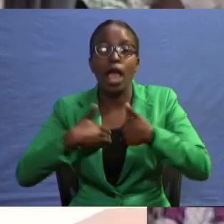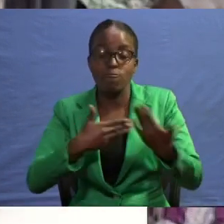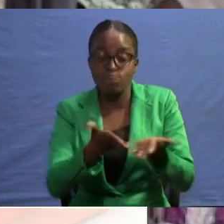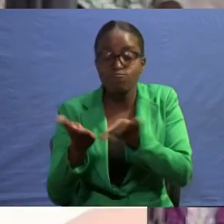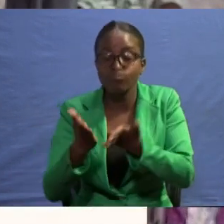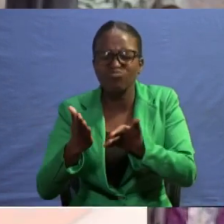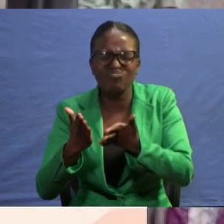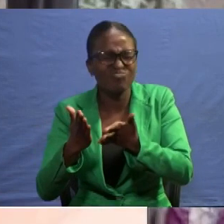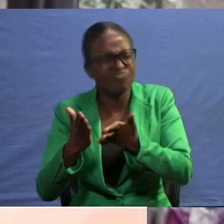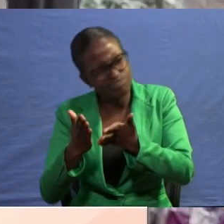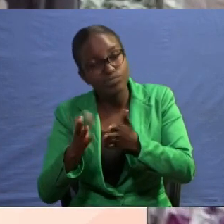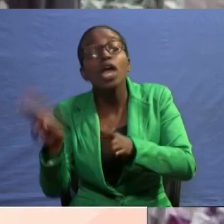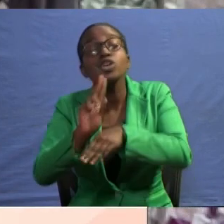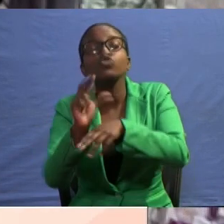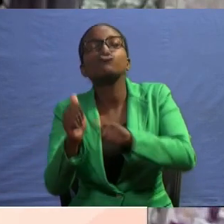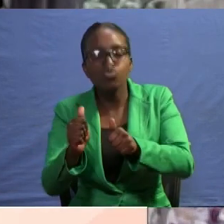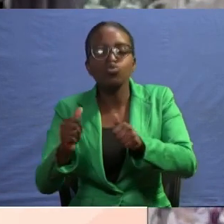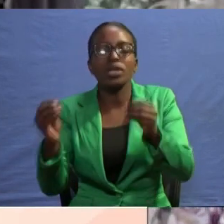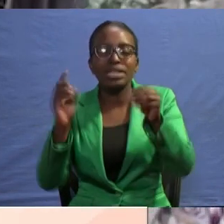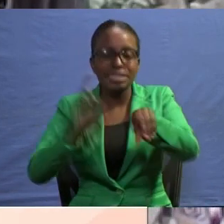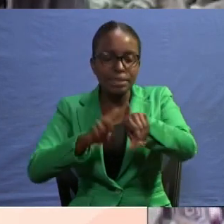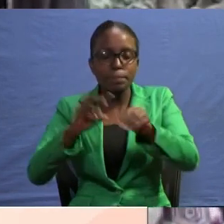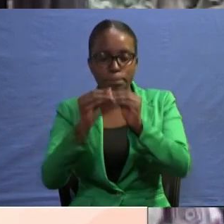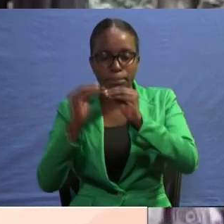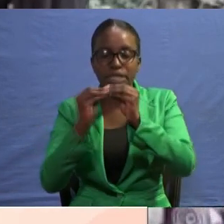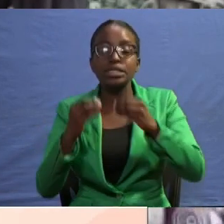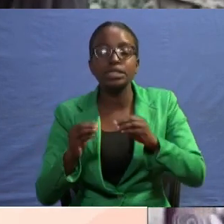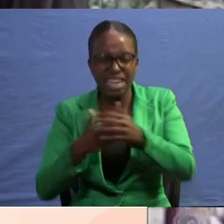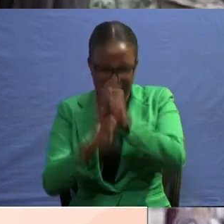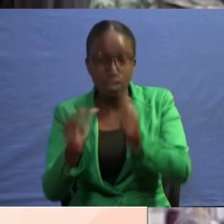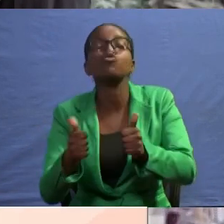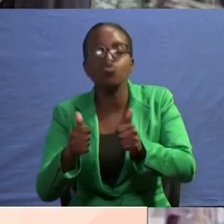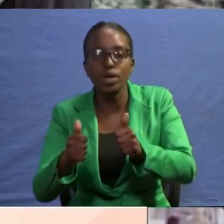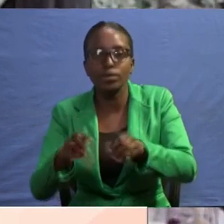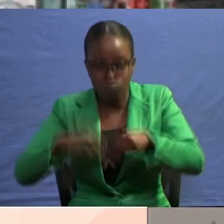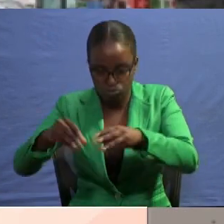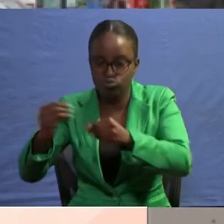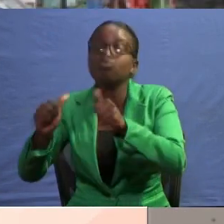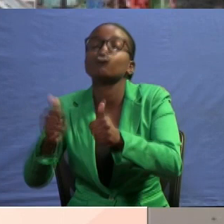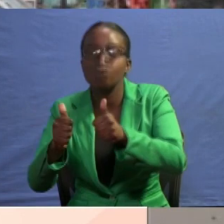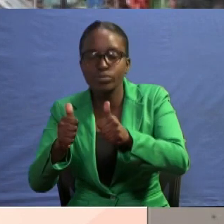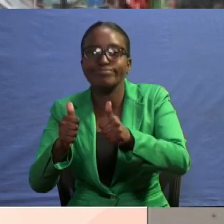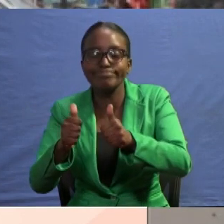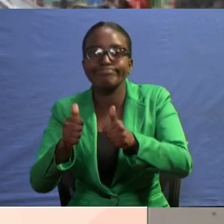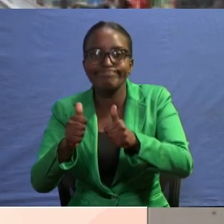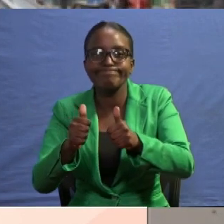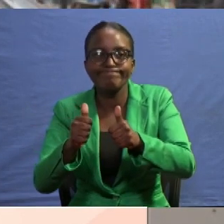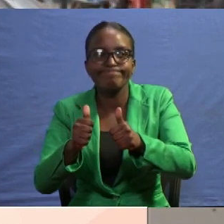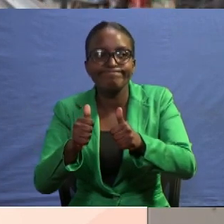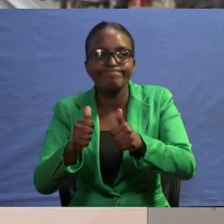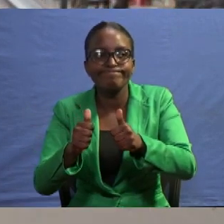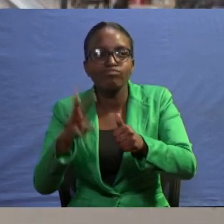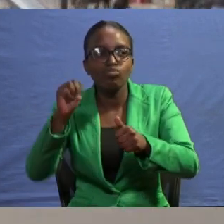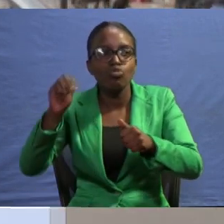kuwa anatumia watu wasiokuwa wanachama kuingilia uongozi na kuchelewesha utoaji wa hati miliki. Aidha, Muema